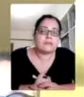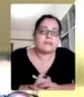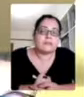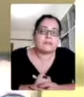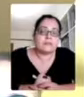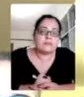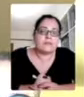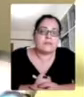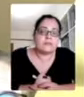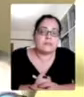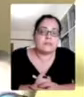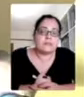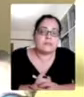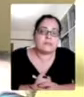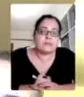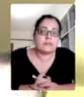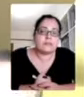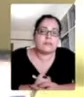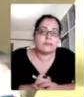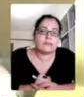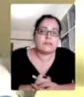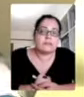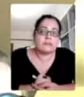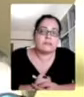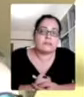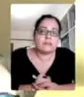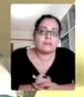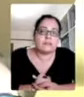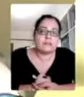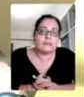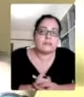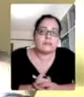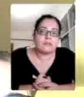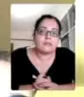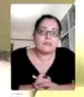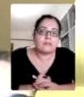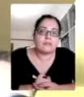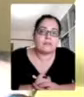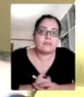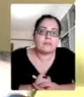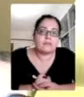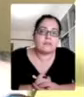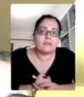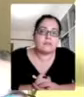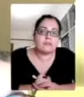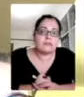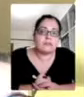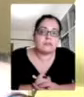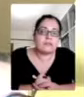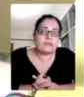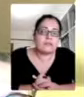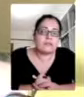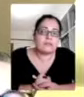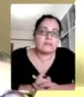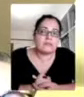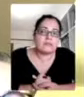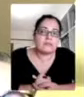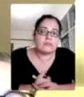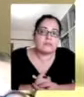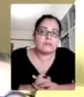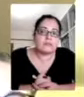az dikkat edip ısınırsa ısınsın ne olacak diyorlar ki, hakikaten lüle taşına da bir şey olmuyor yani. O sebepten dolayı daha sıcak